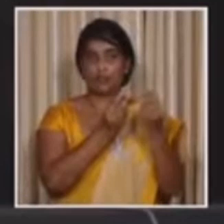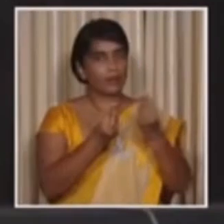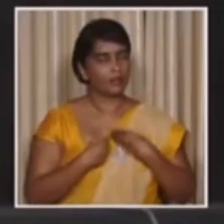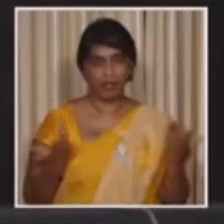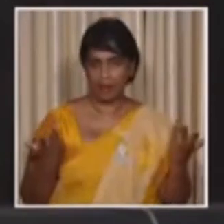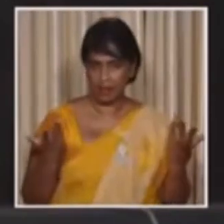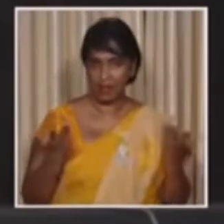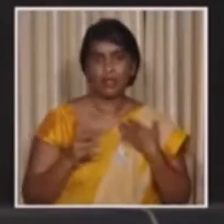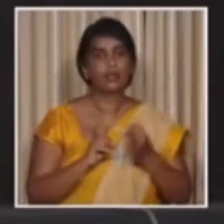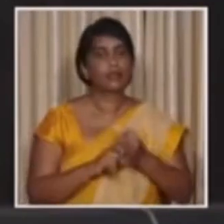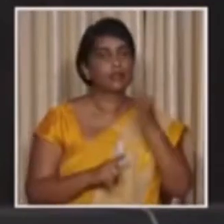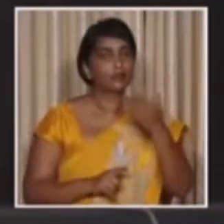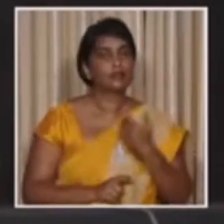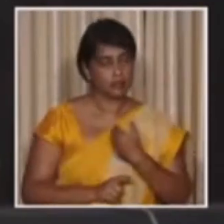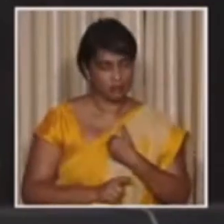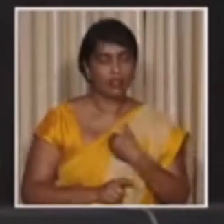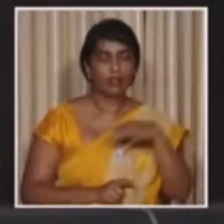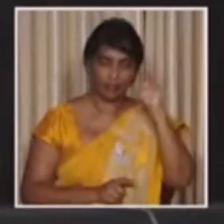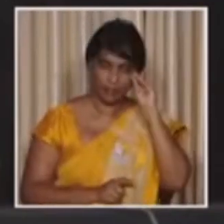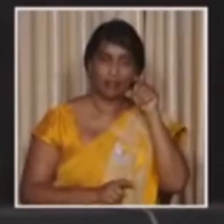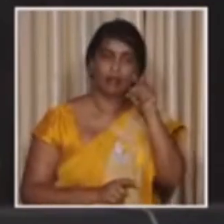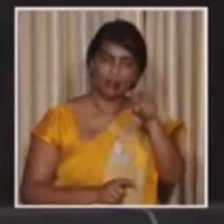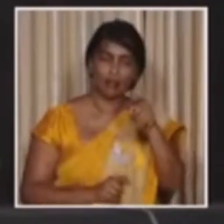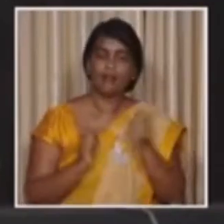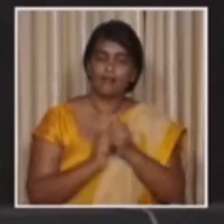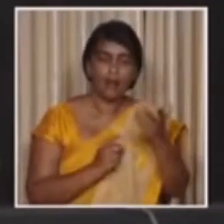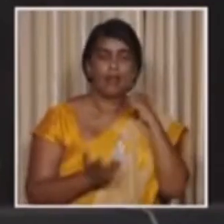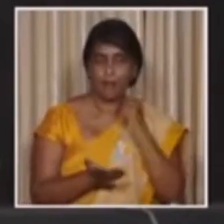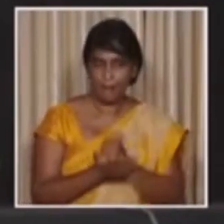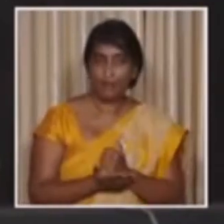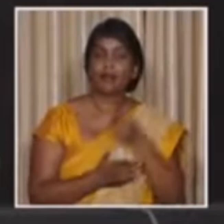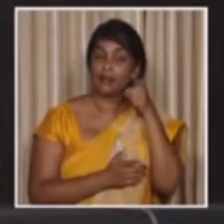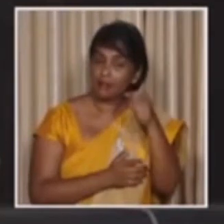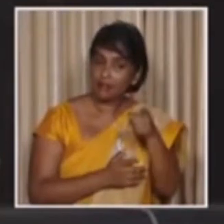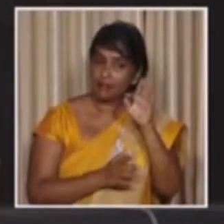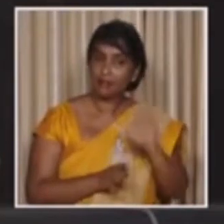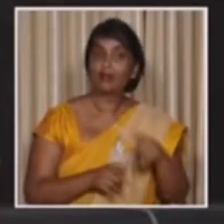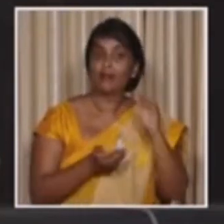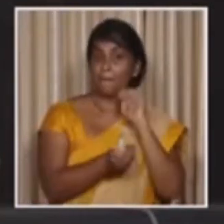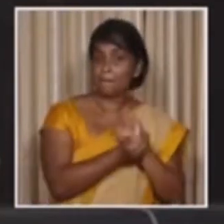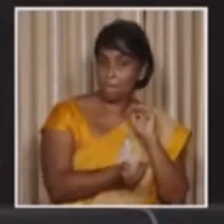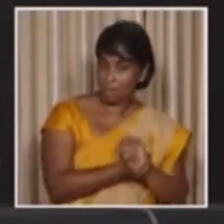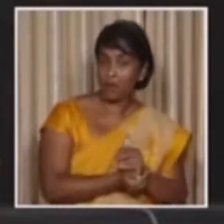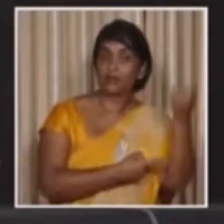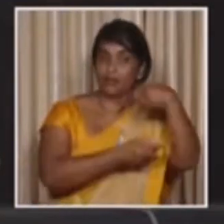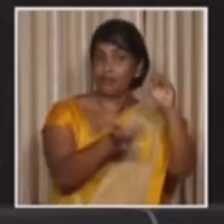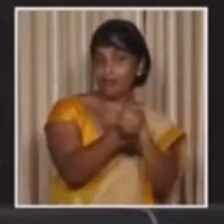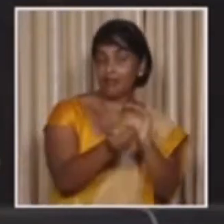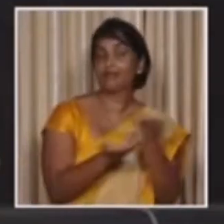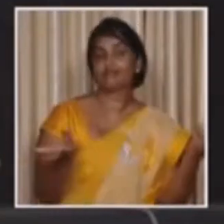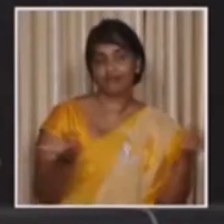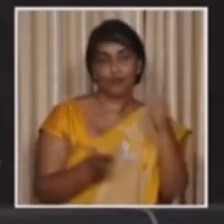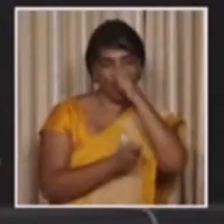නැහැ. ජනාධිපතිතුමනි මටත් ඒක තේරෙනවා, ඔබතුමාටත් ඒක කරන්න විදියක් නැහැ කියලා. මොකද ඔබතුමාවත් ආරක්ෂා කරන්නේ ඒ කණ්ඩායමම තමයි,